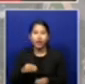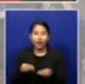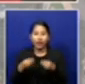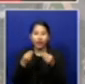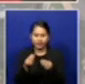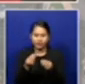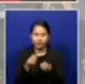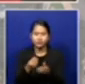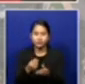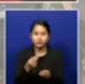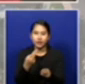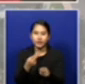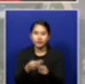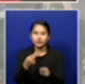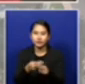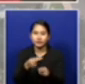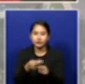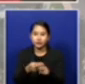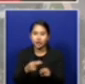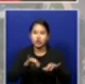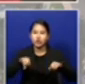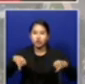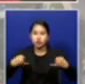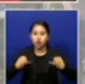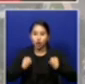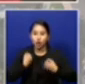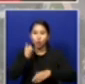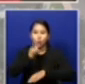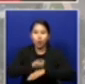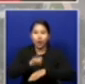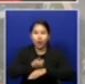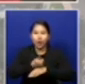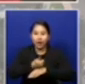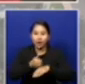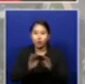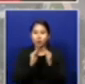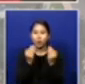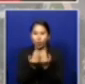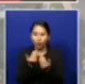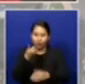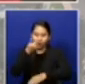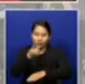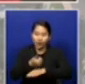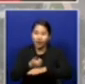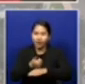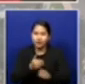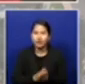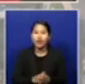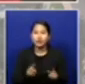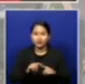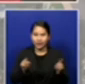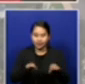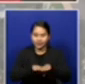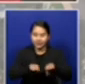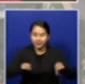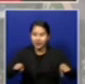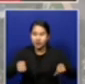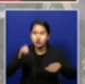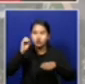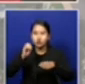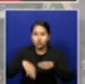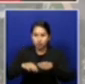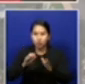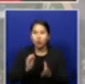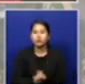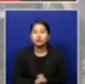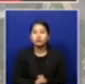พื่อที่จะเป็นเจ้าของครัวเรือนหัวหน้าครัวเรือนขออภัยครับหัวหน้าครัวเรือนแต่เนื่องจากเกณฑ์ครับเกณฑ์ที่